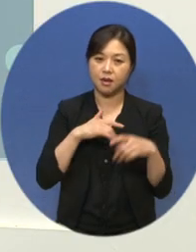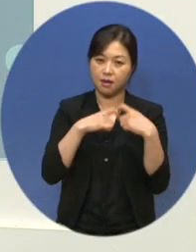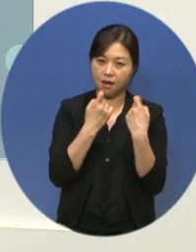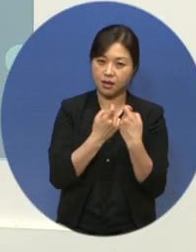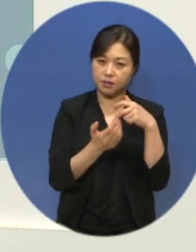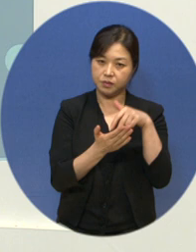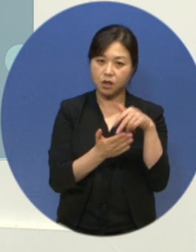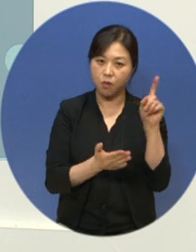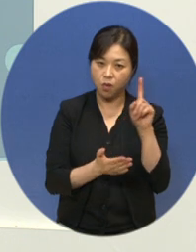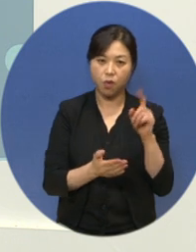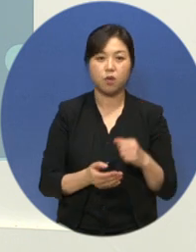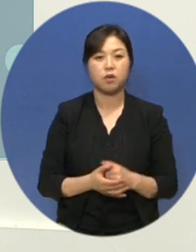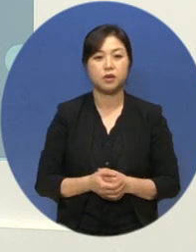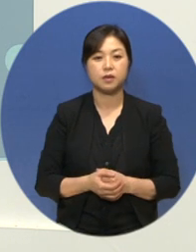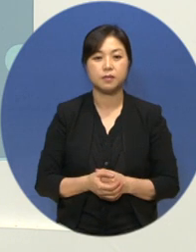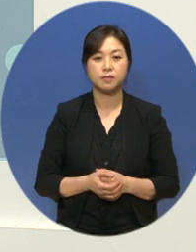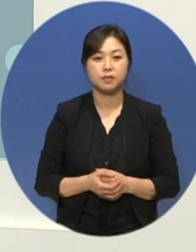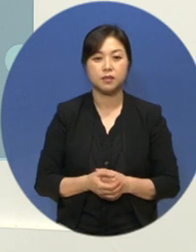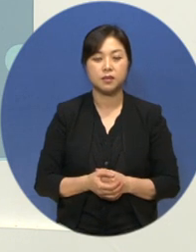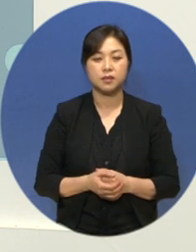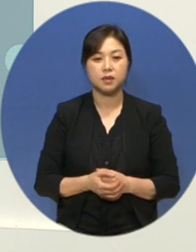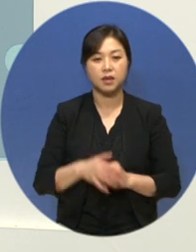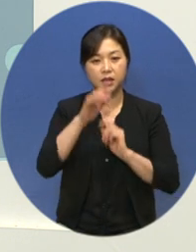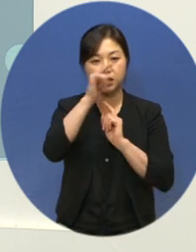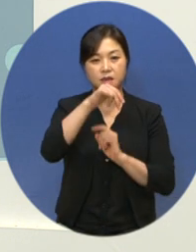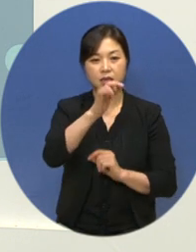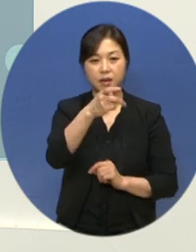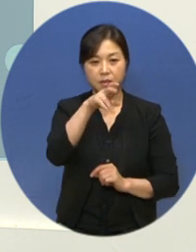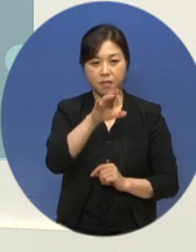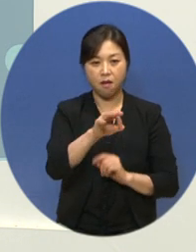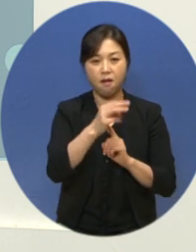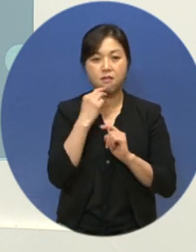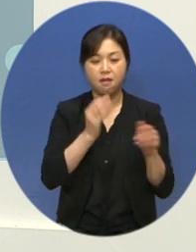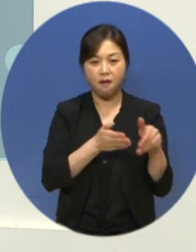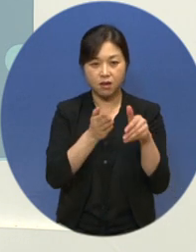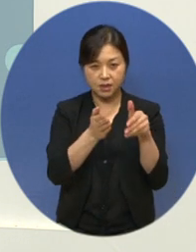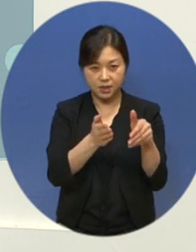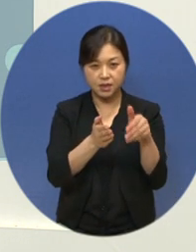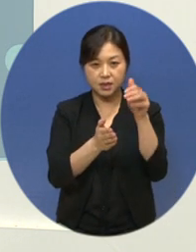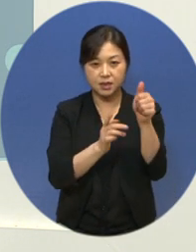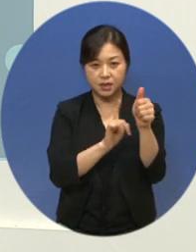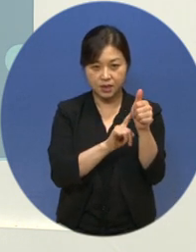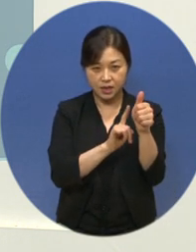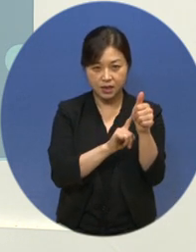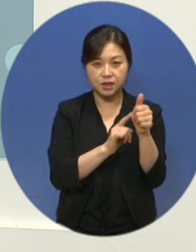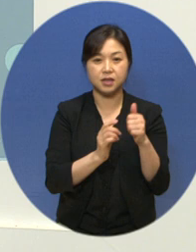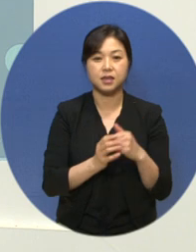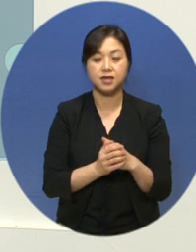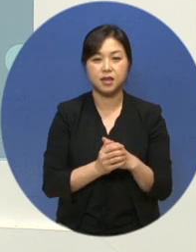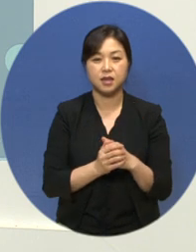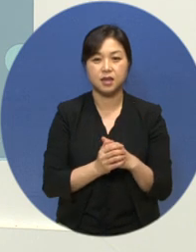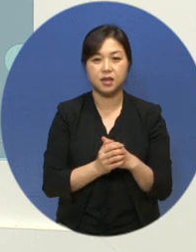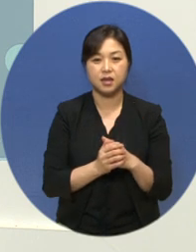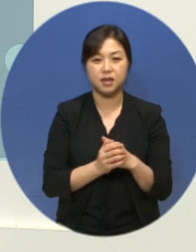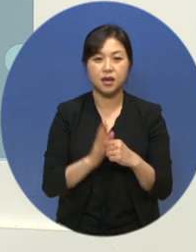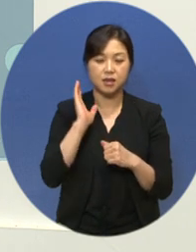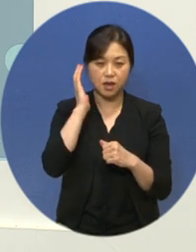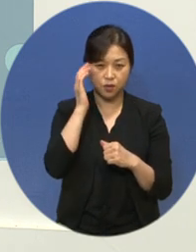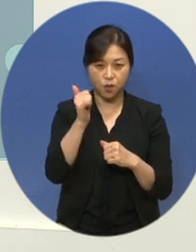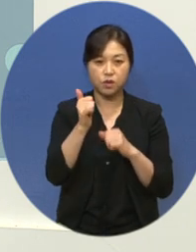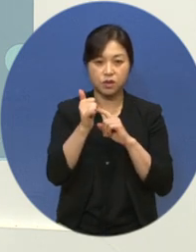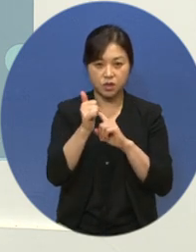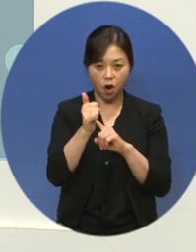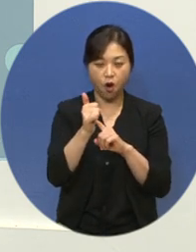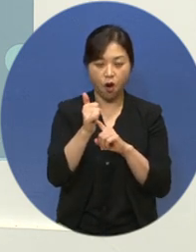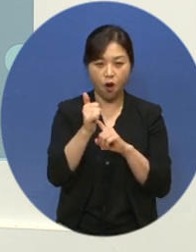입니다 많은 에 이재명 경기지사는 예 계속 그렇게 그 대선 주자의 후보로